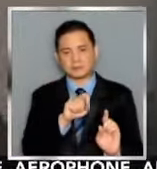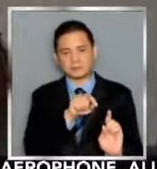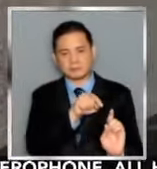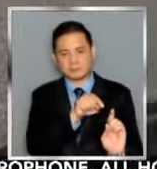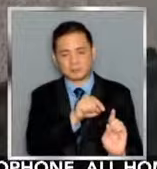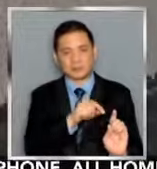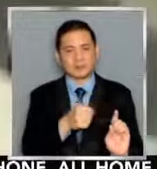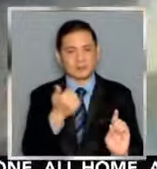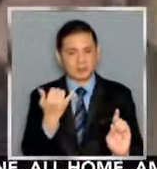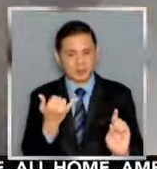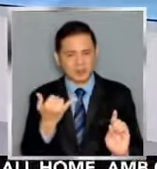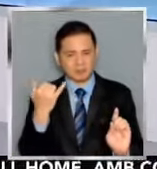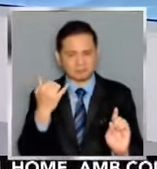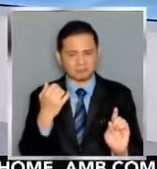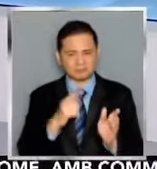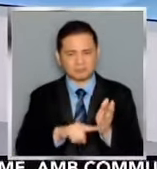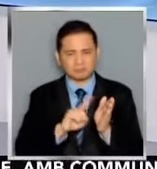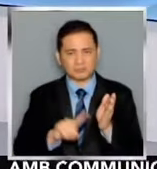suspect.